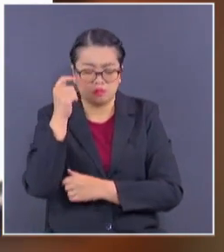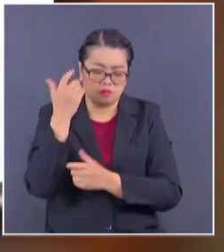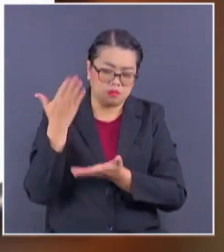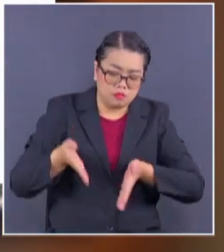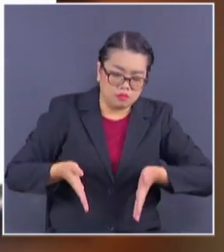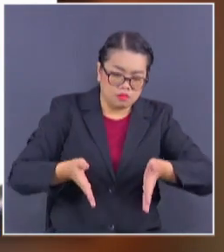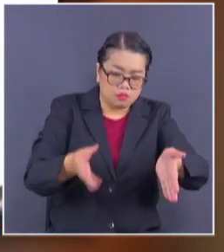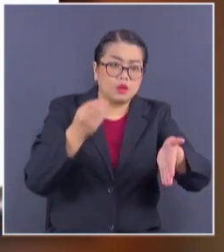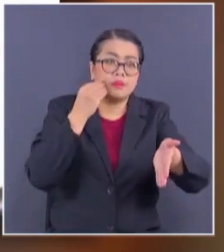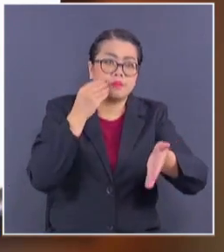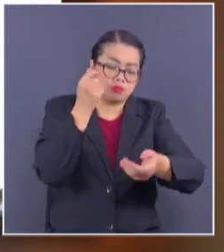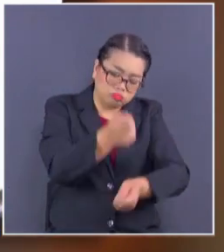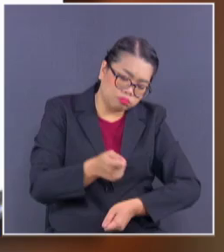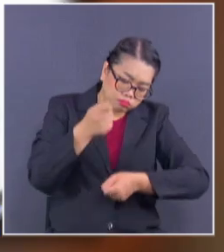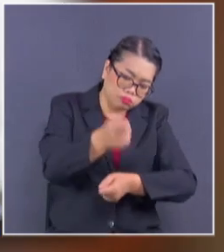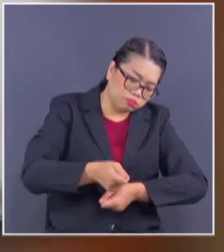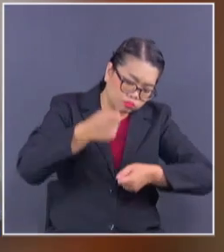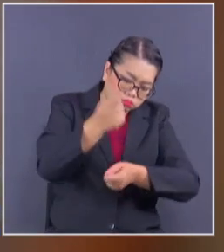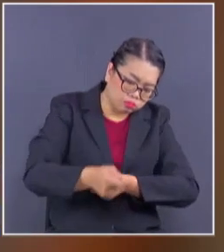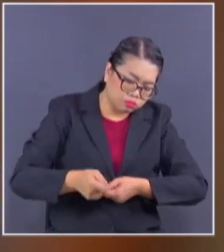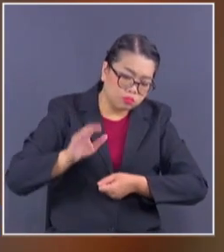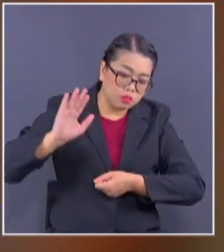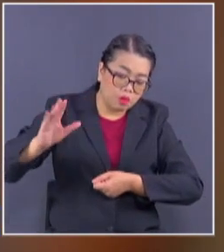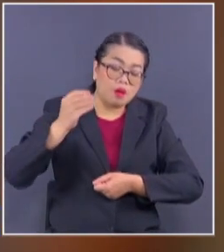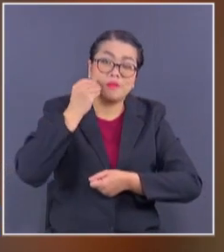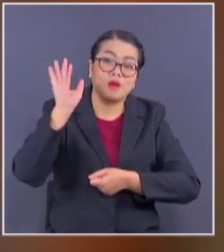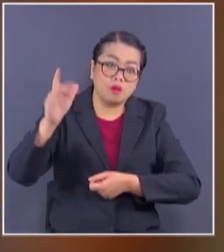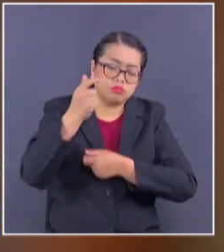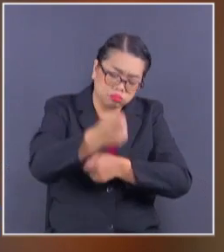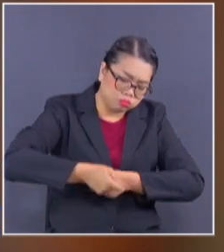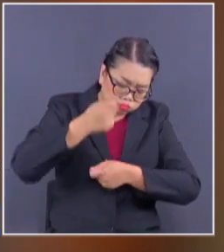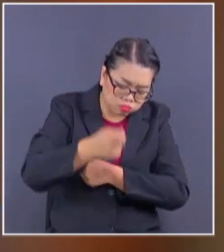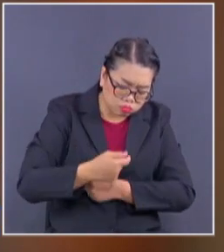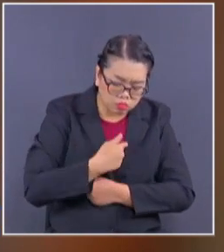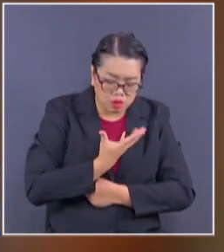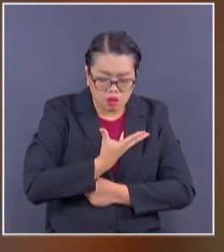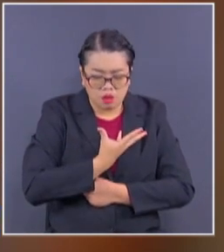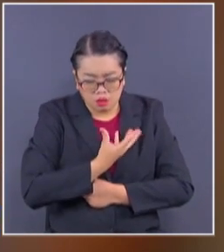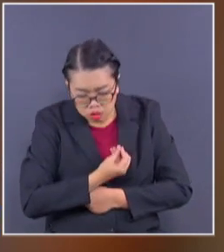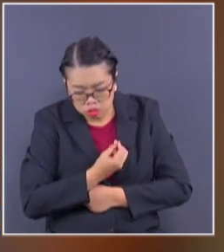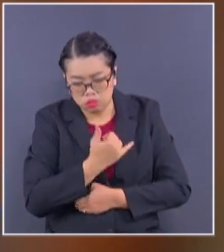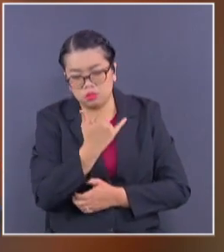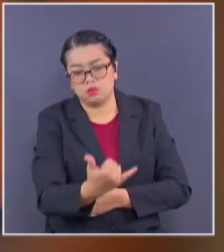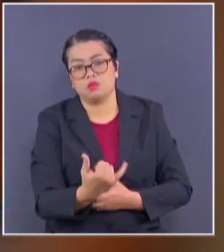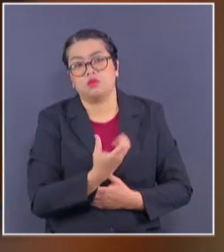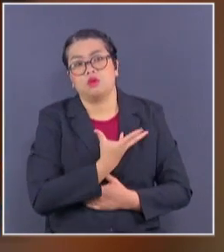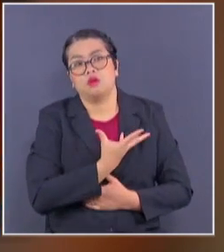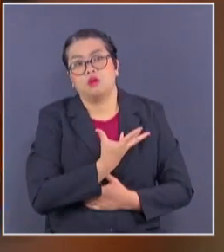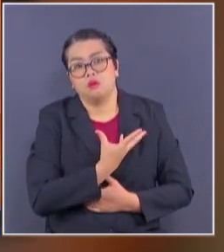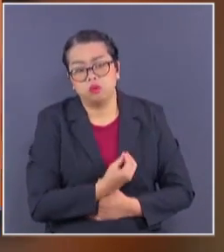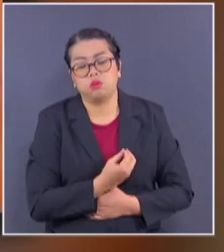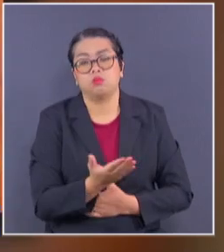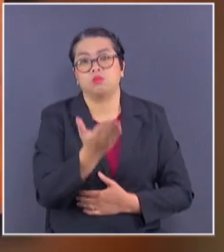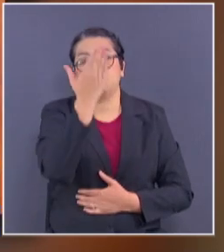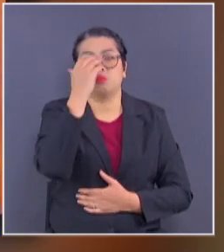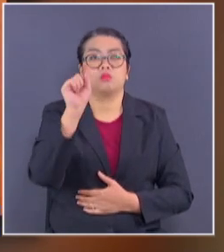ที่บ่อปลาที่บ้านกระจันโฮมสเตย์กิจการของเขาเองเบื้องต้นแพทย์สันนิษฐานสาเหตุการเสียชีวิตมาจากหัวใจวายเฉียบพลันแต่